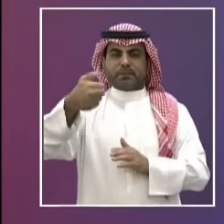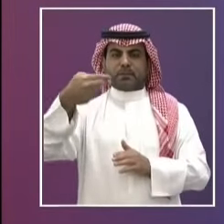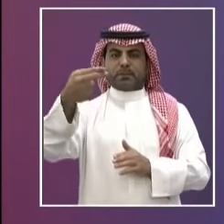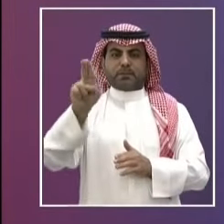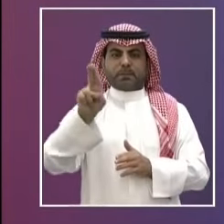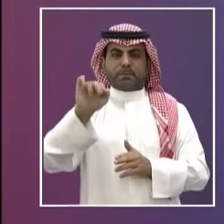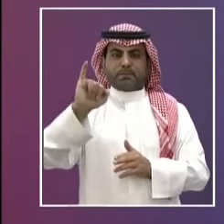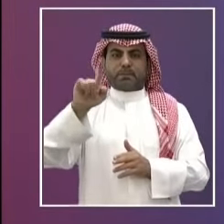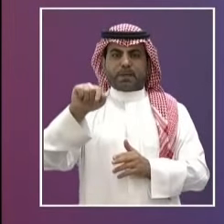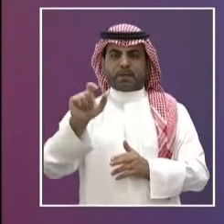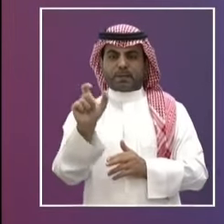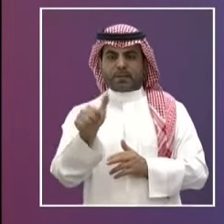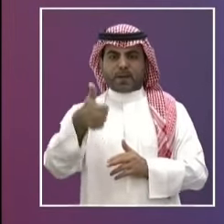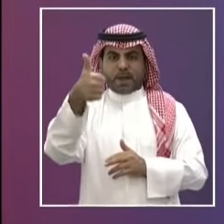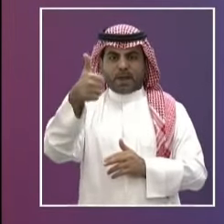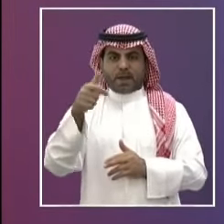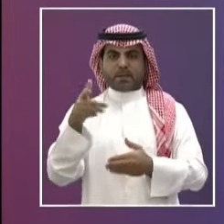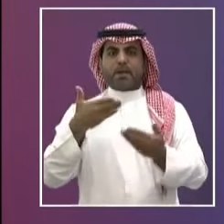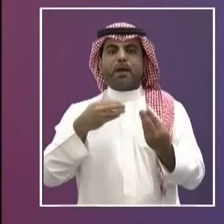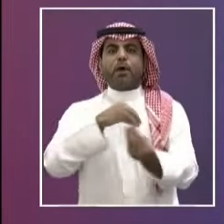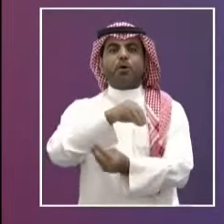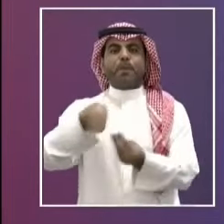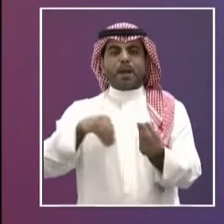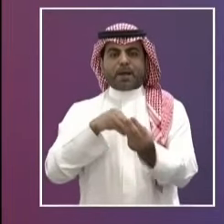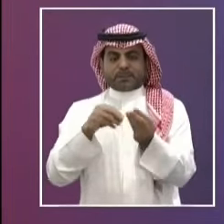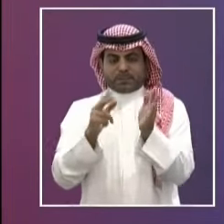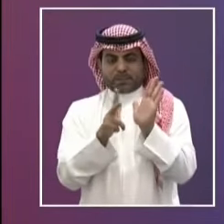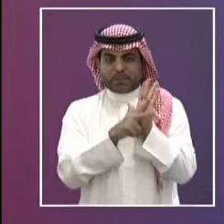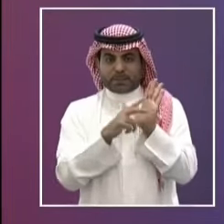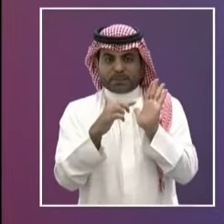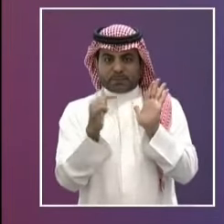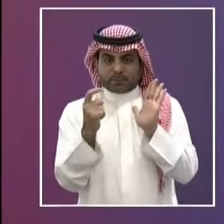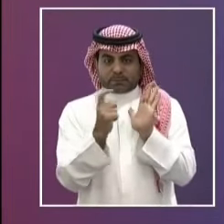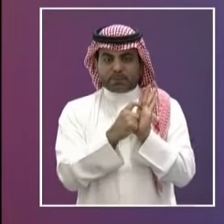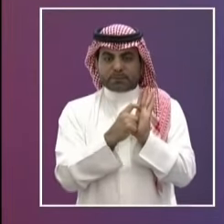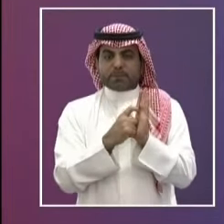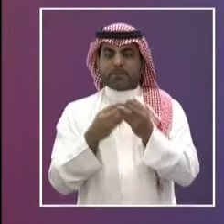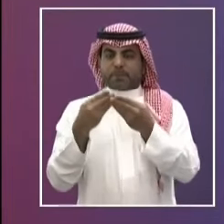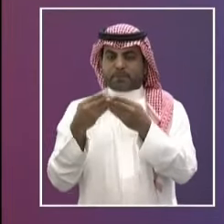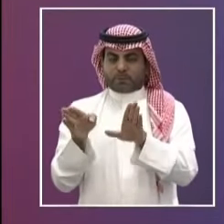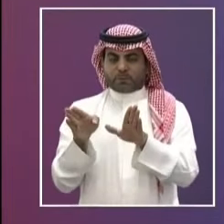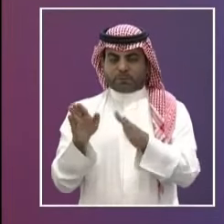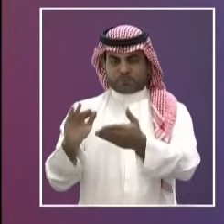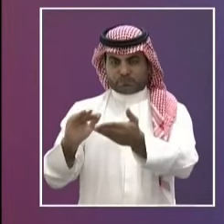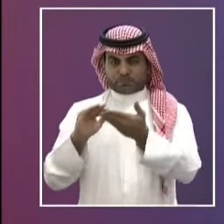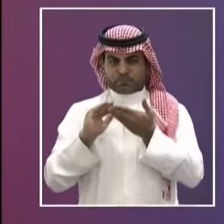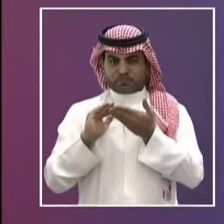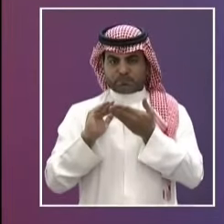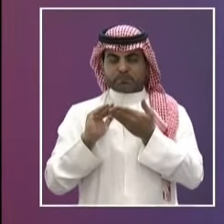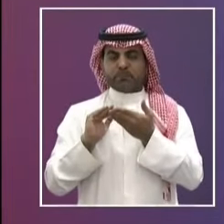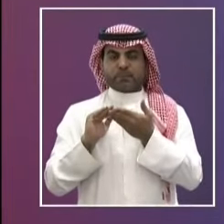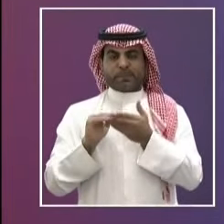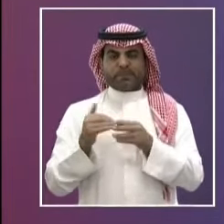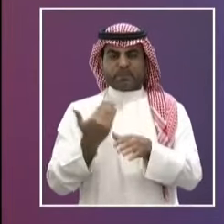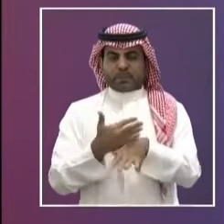حيصدر منه التصريح. بعد كده حيتم تقديم طلب إصدار التصريح في